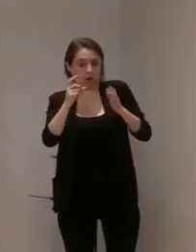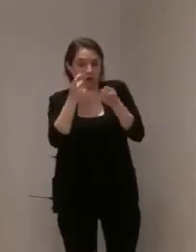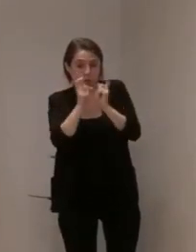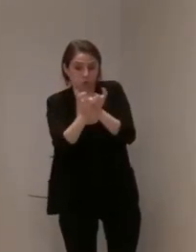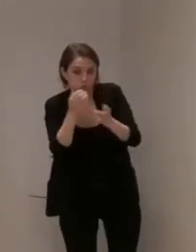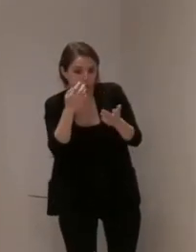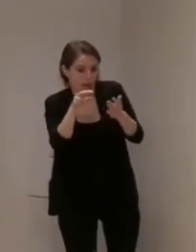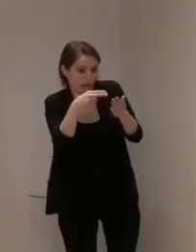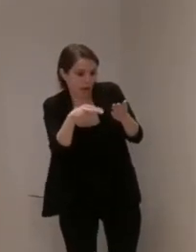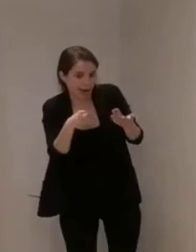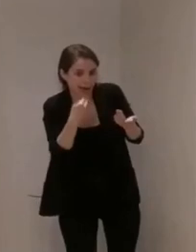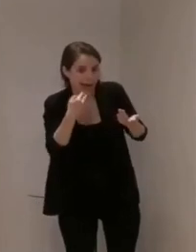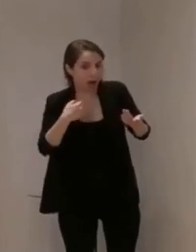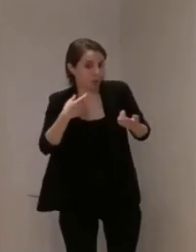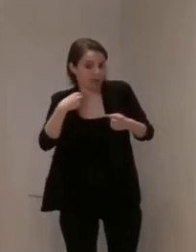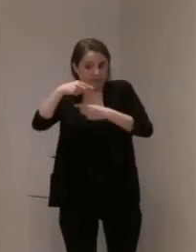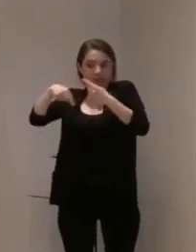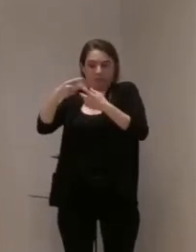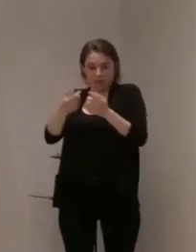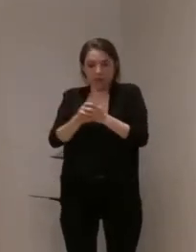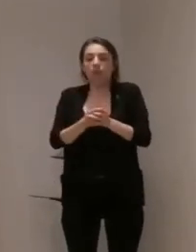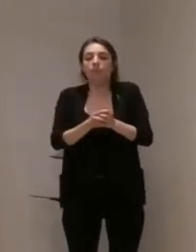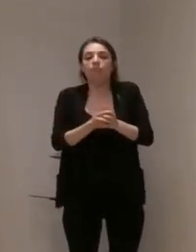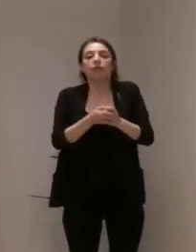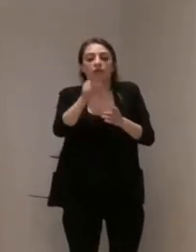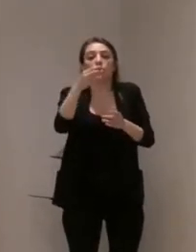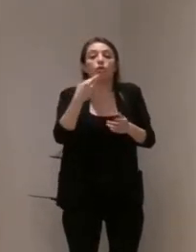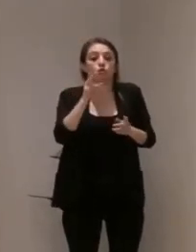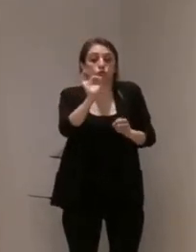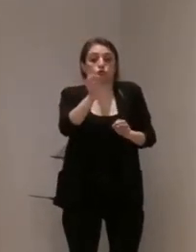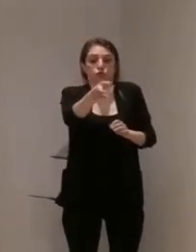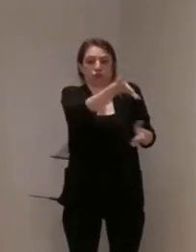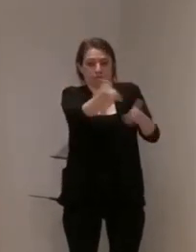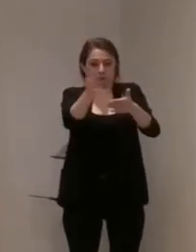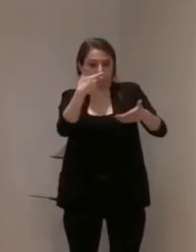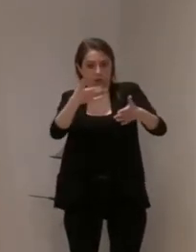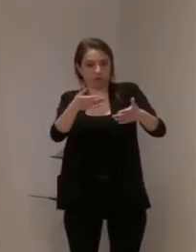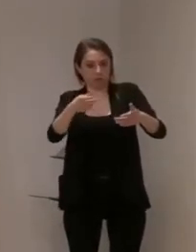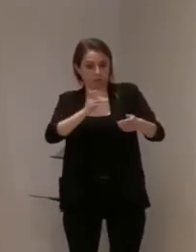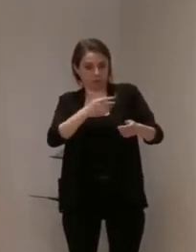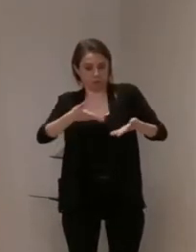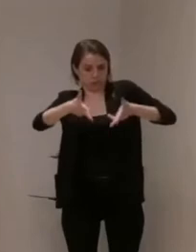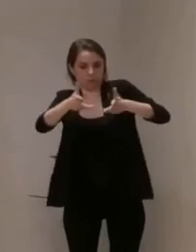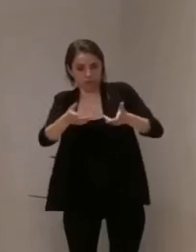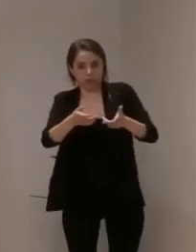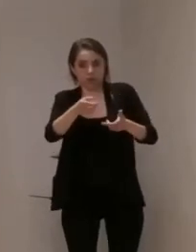es conserven, tot i que és molt difícil l'accés, però vostè pot mirar. No, no, la por que tenia aquella persona és